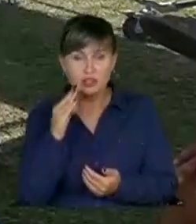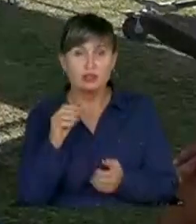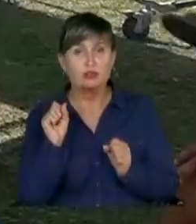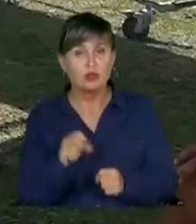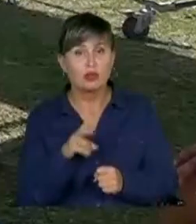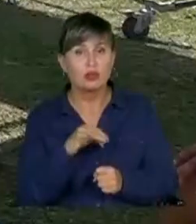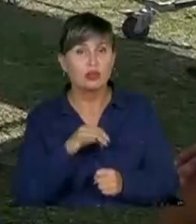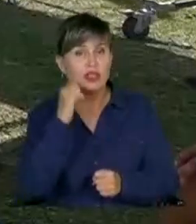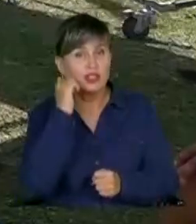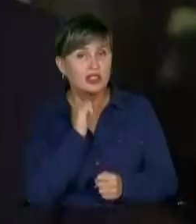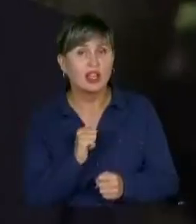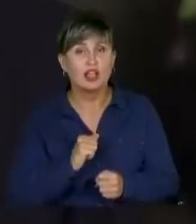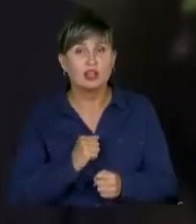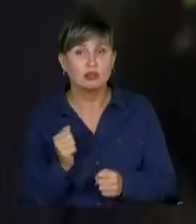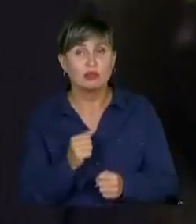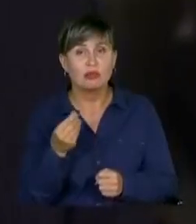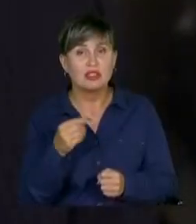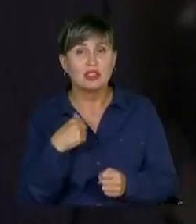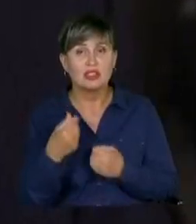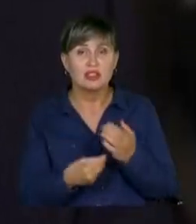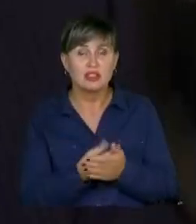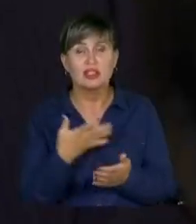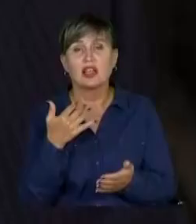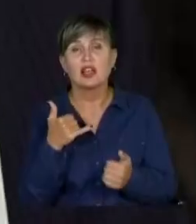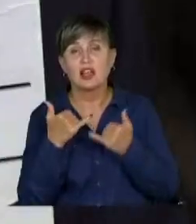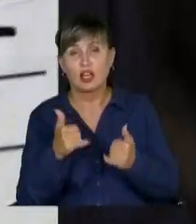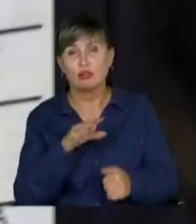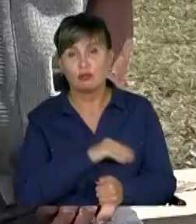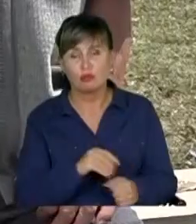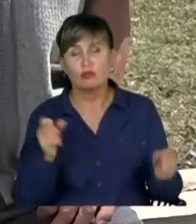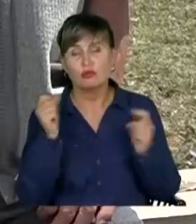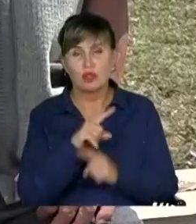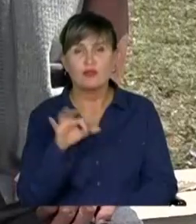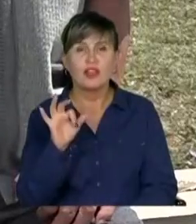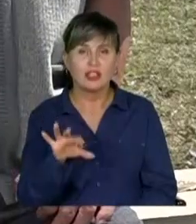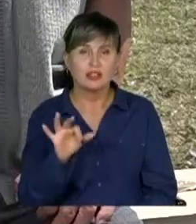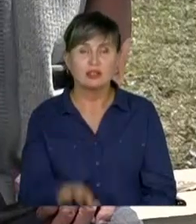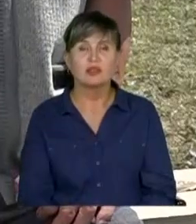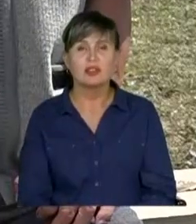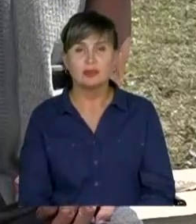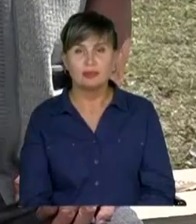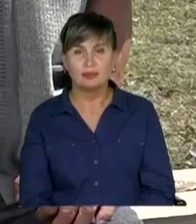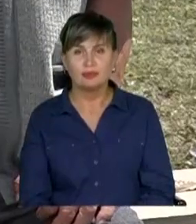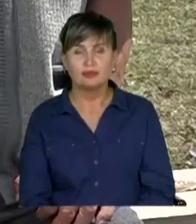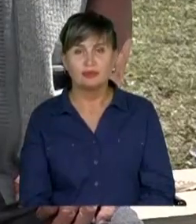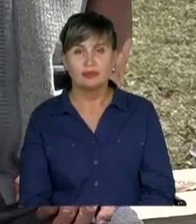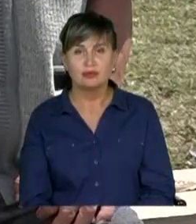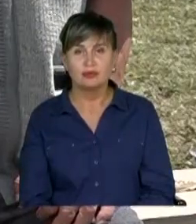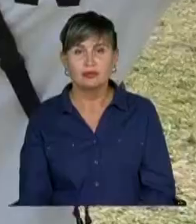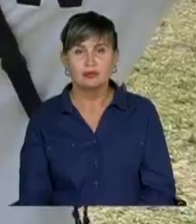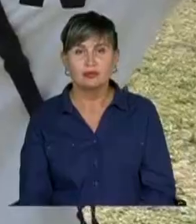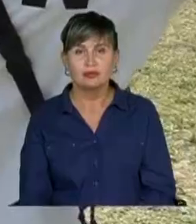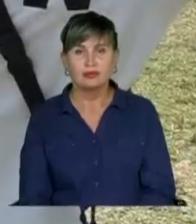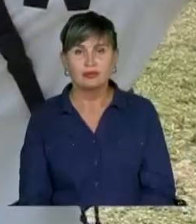друзья забыть про материальные ценности ради духовных, узнаем уже в октябре. Амина Усенова, Аида Иманали, Хангельда